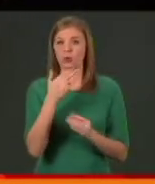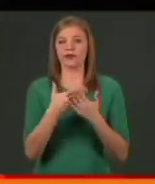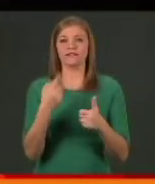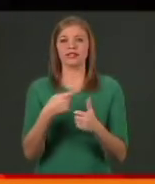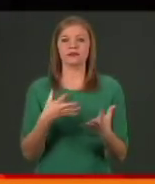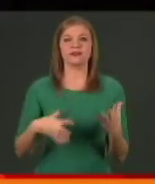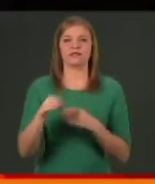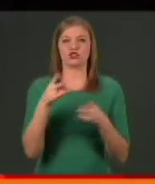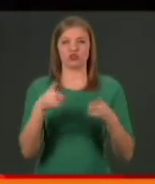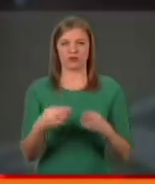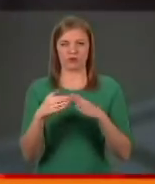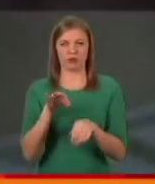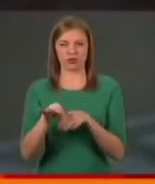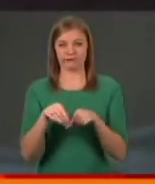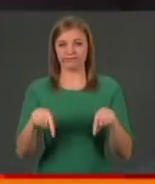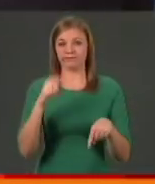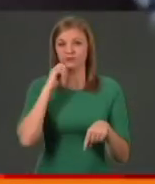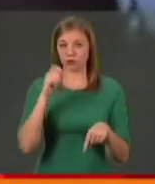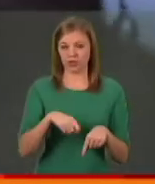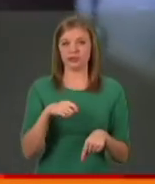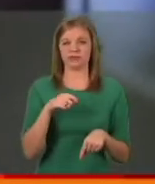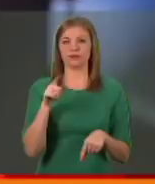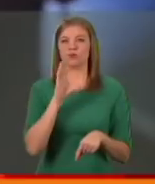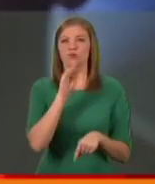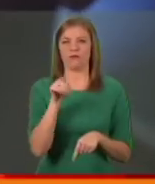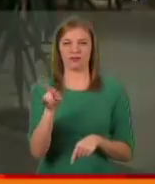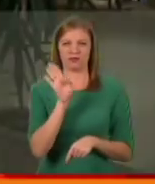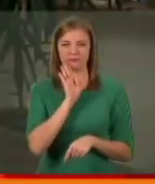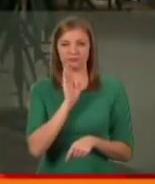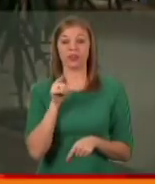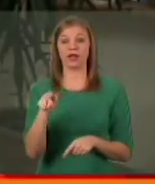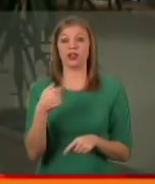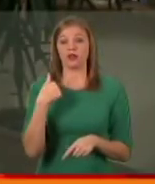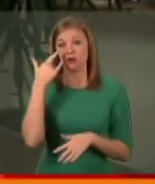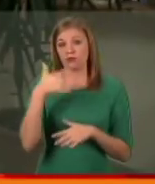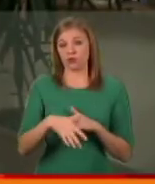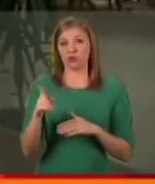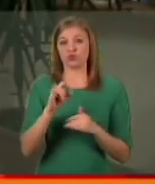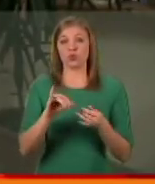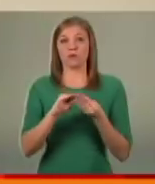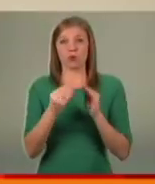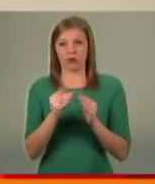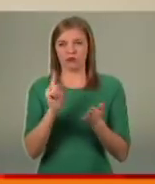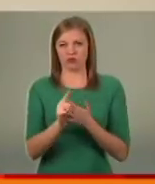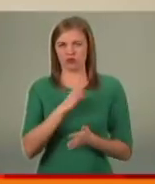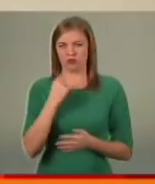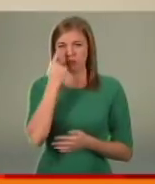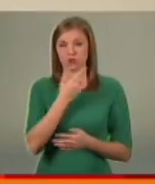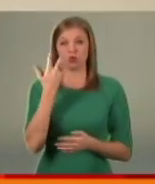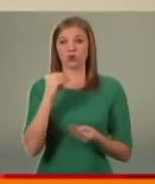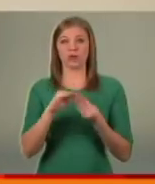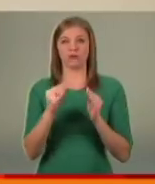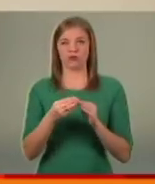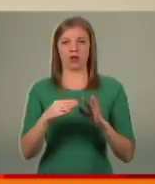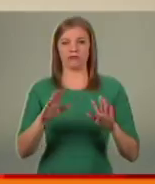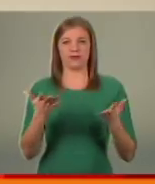імені всіх жертв домашнього насильства в Україні мовить Наталія Мазур. Я поняла, що у проблеми має бути лице. Коли у проблеми немає